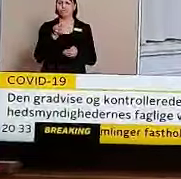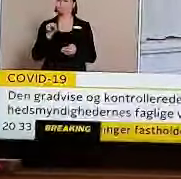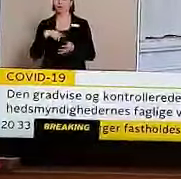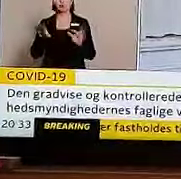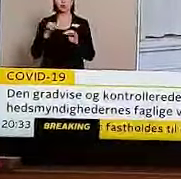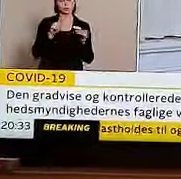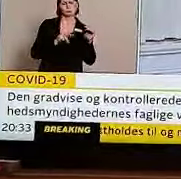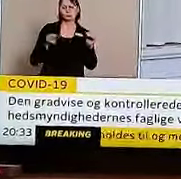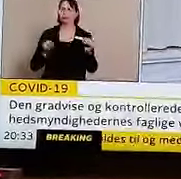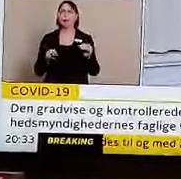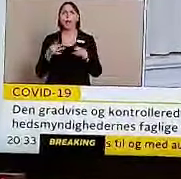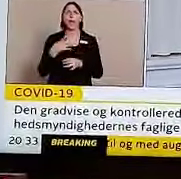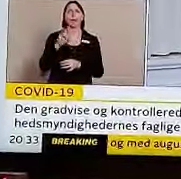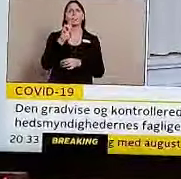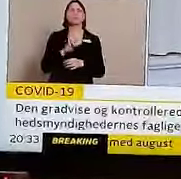الأطفال أيضا